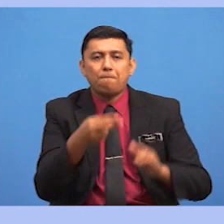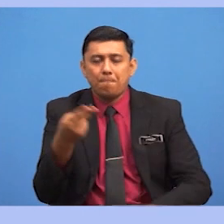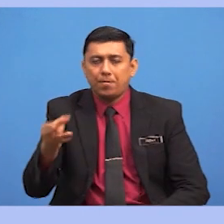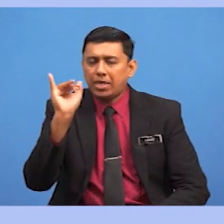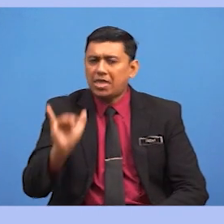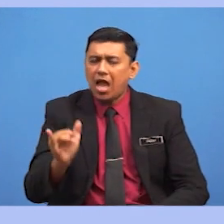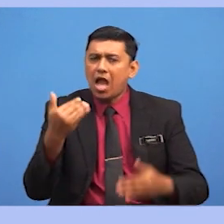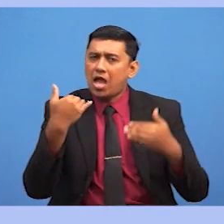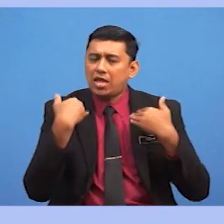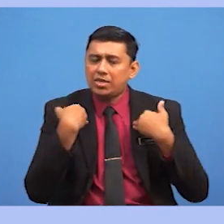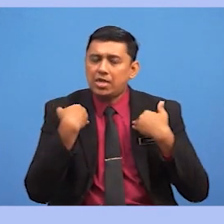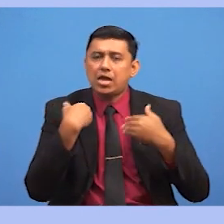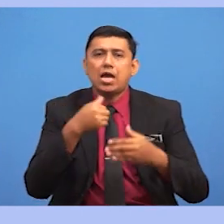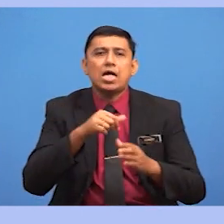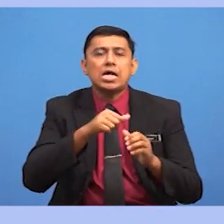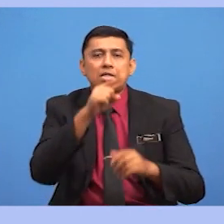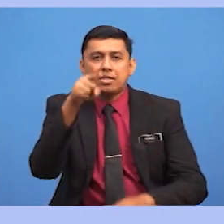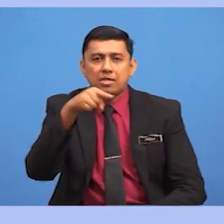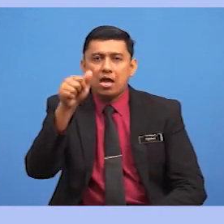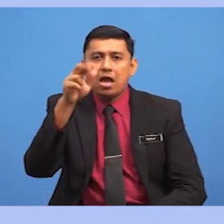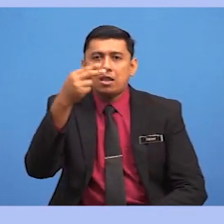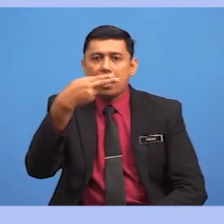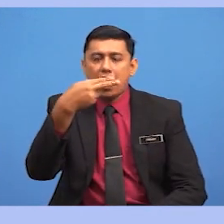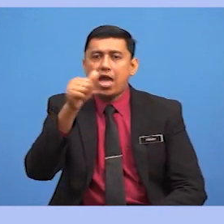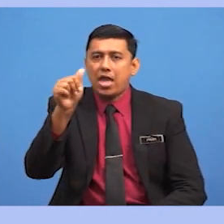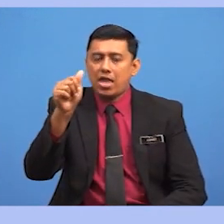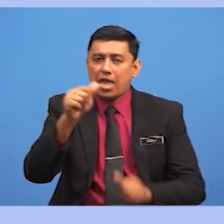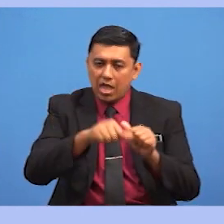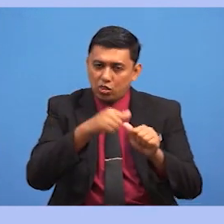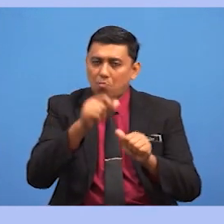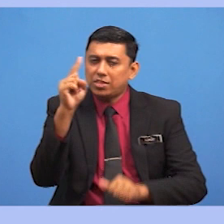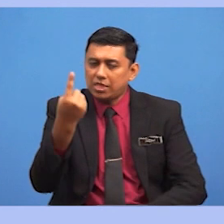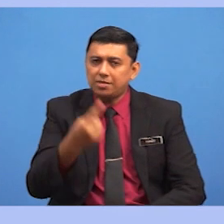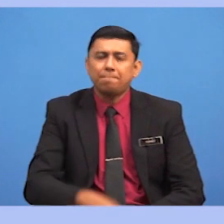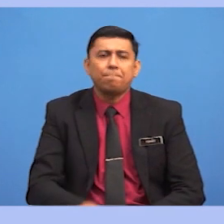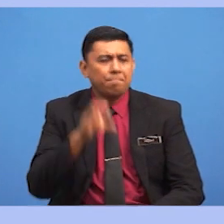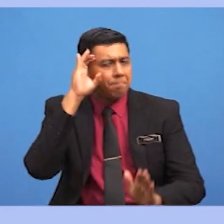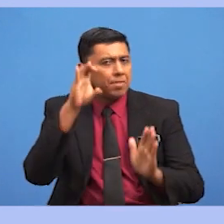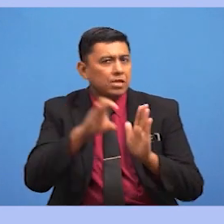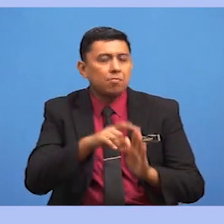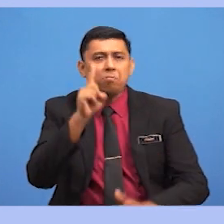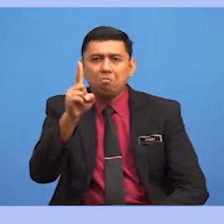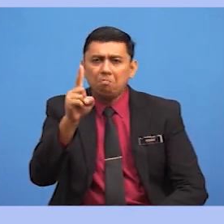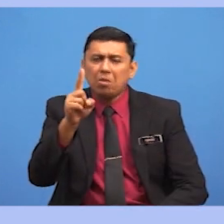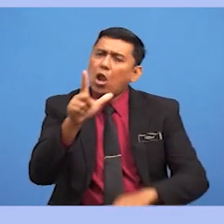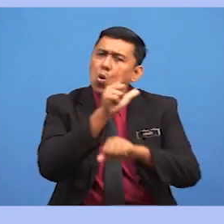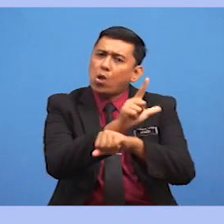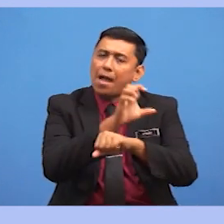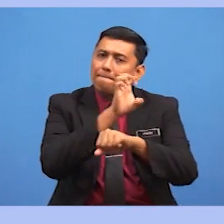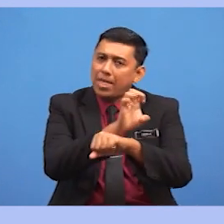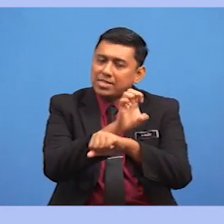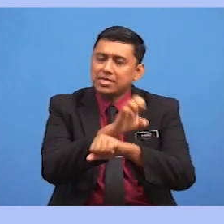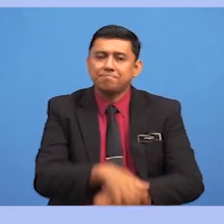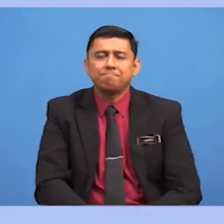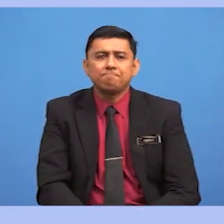yang mengandungi zarah atom sahaja. Gambar yang pertama adalah logam emas.